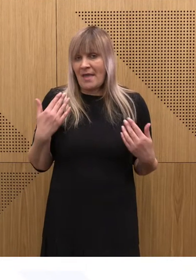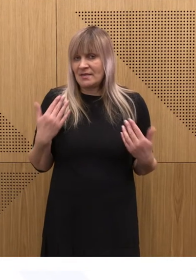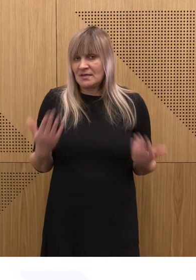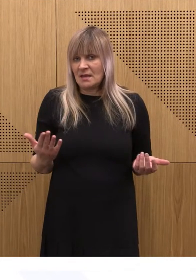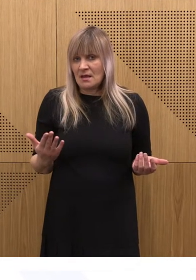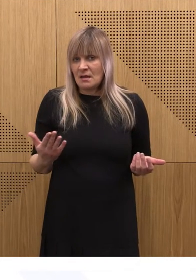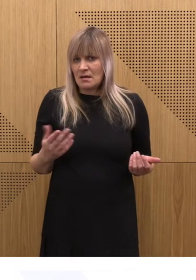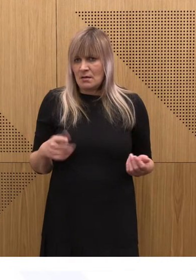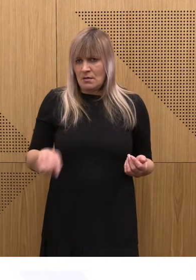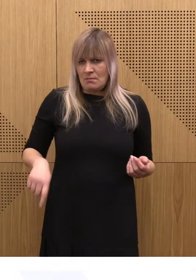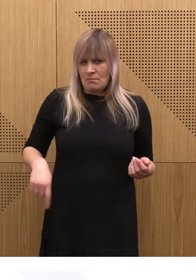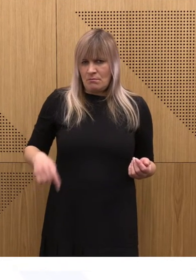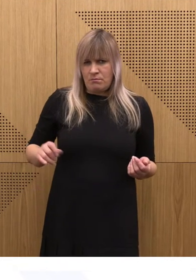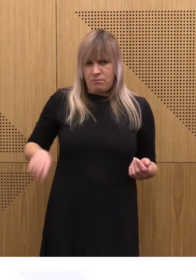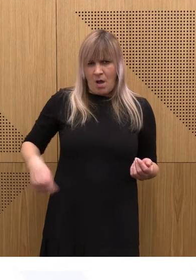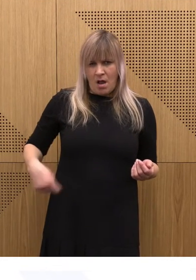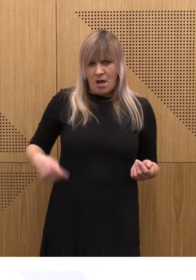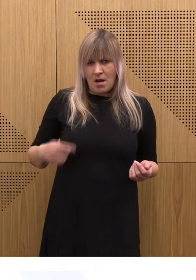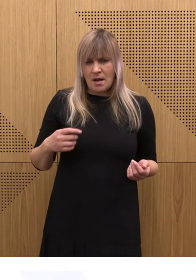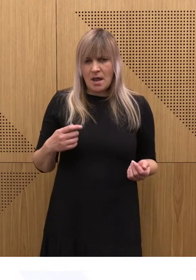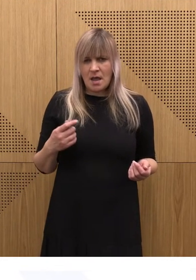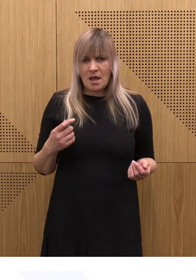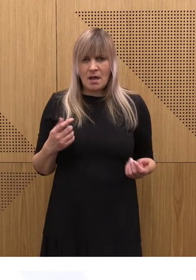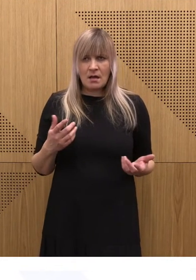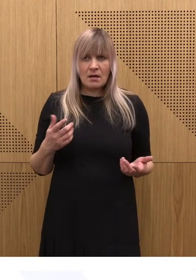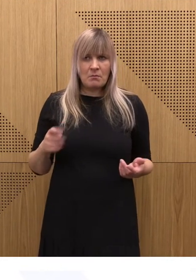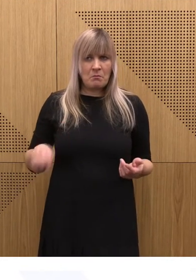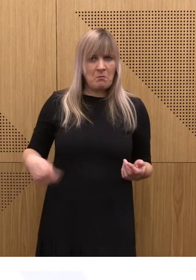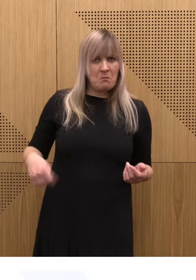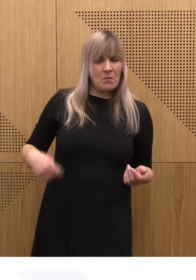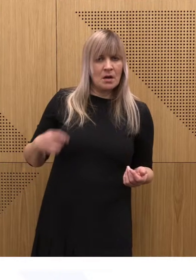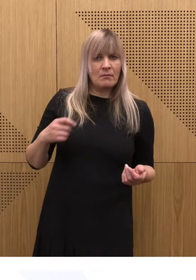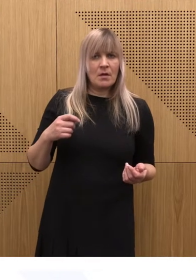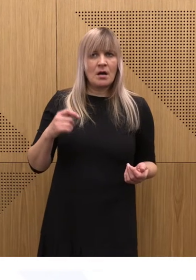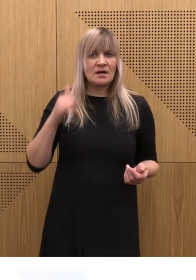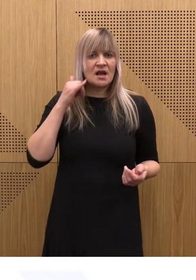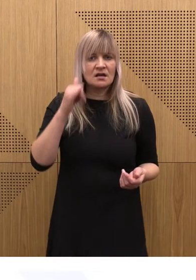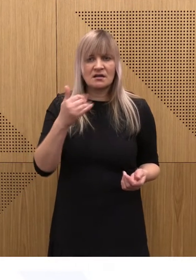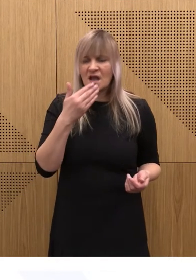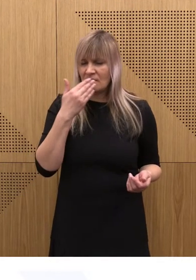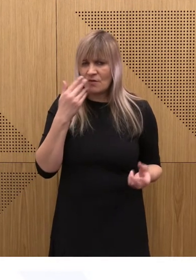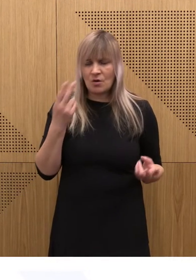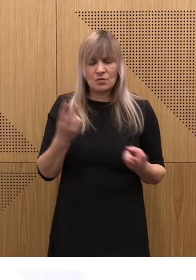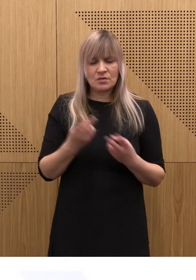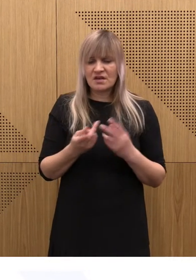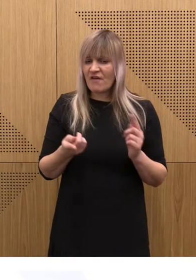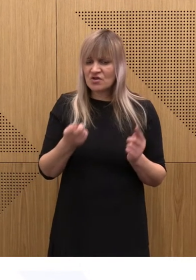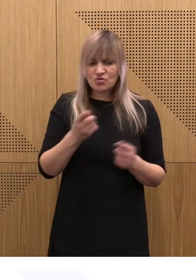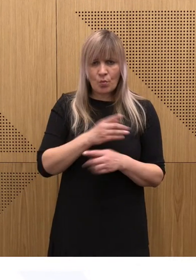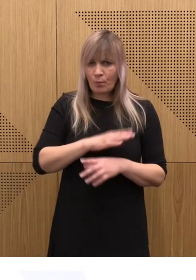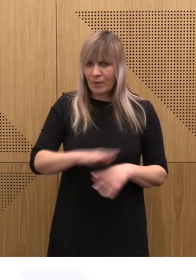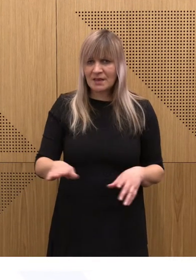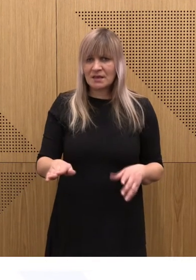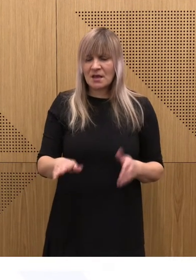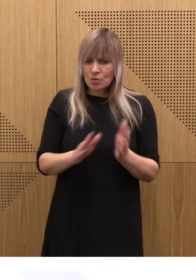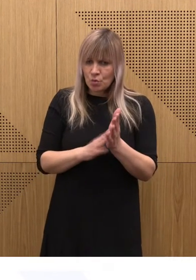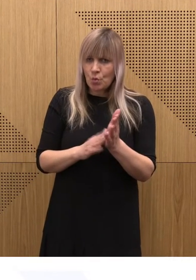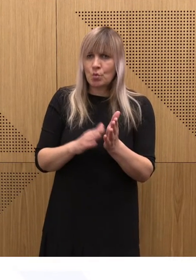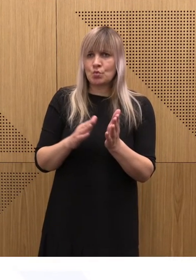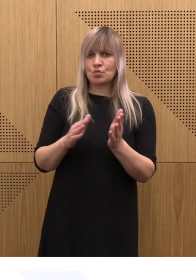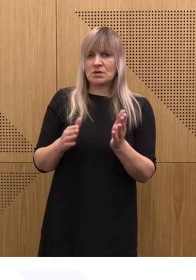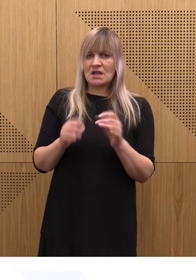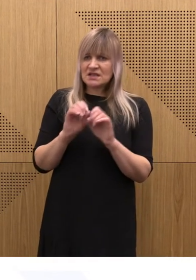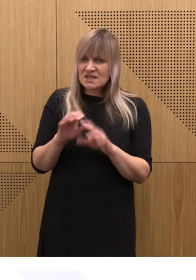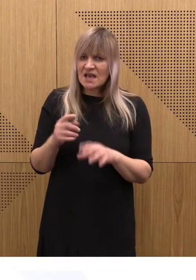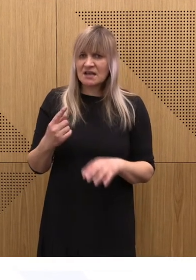kui see on pahane, siis see on pahane kõne. Et ei, ta ei olnud pahane kõne vastupidi, ta oli teda tunnustav kõne ja